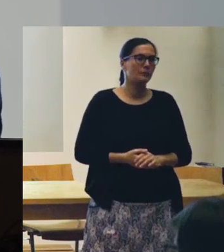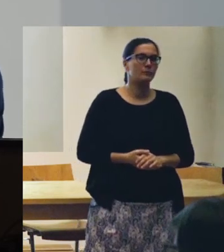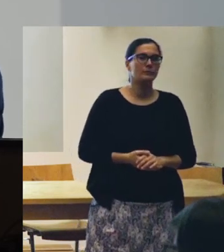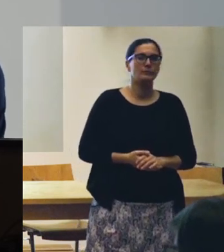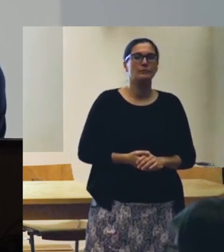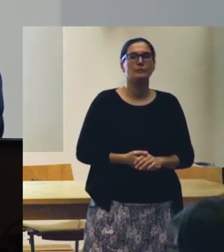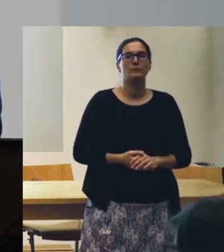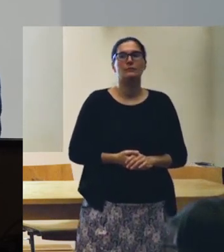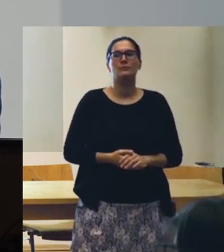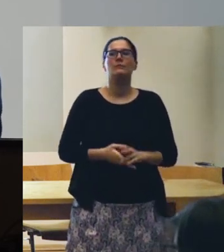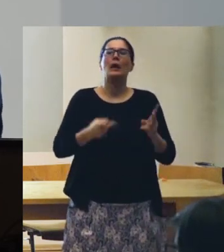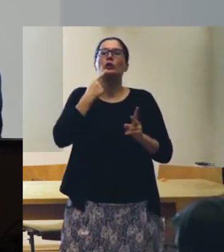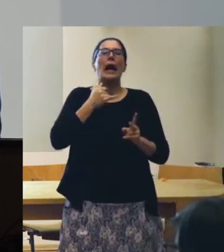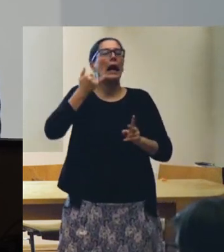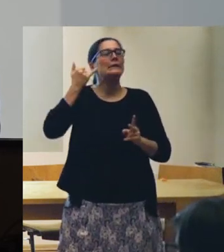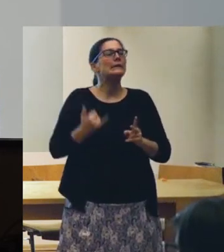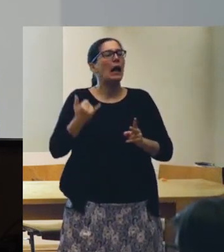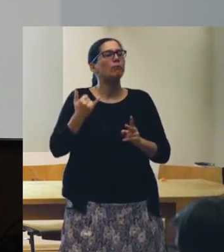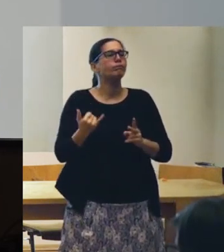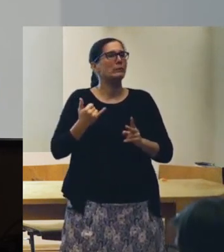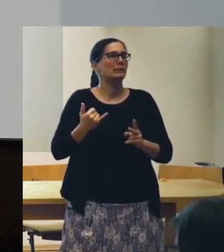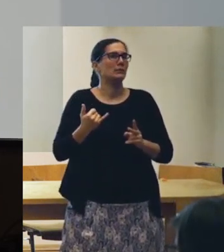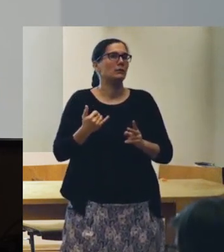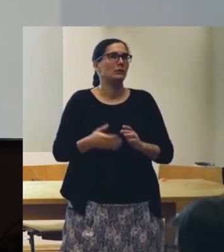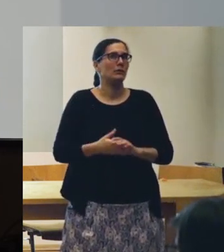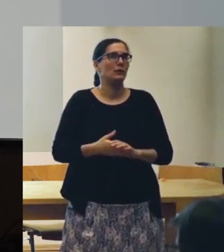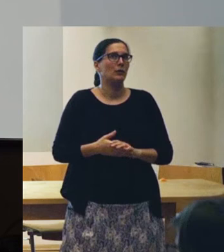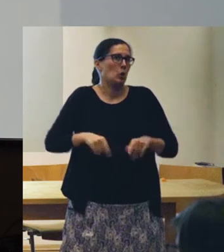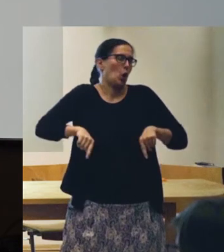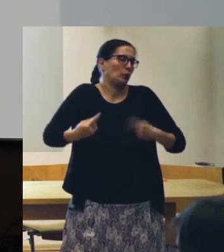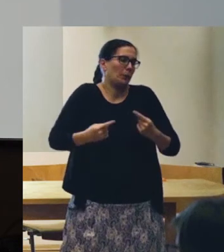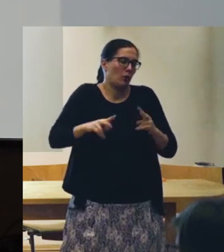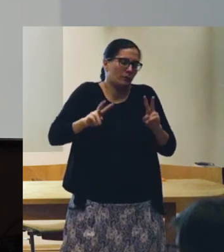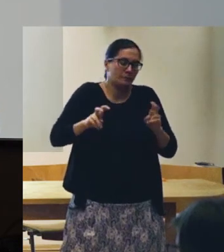slabého odporu, weak resistance, který vlastně vychází z